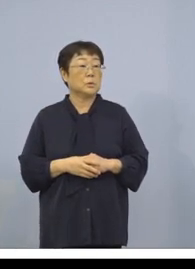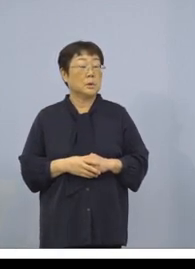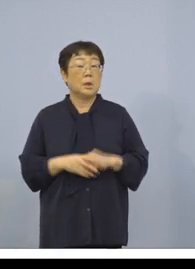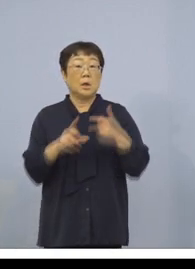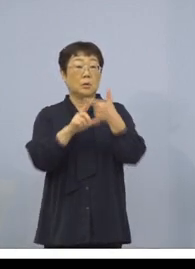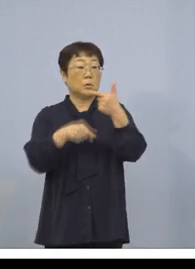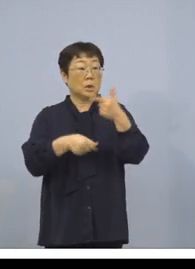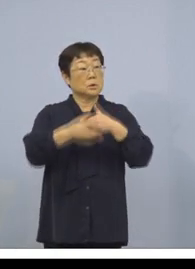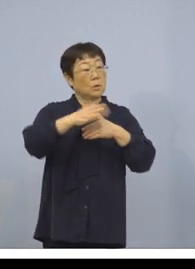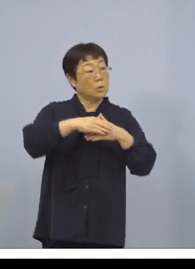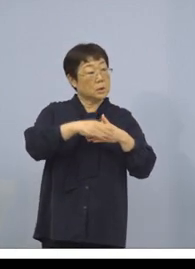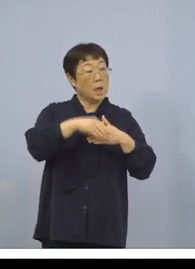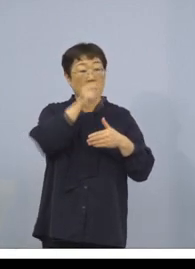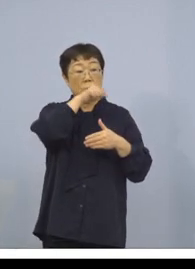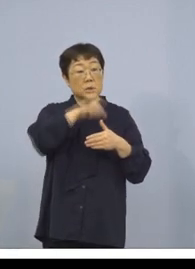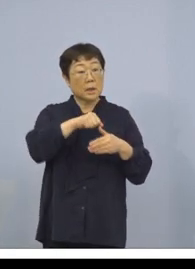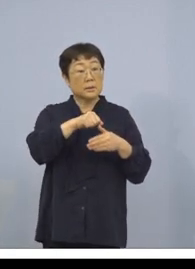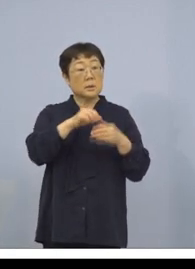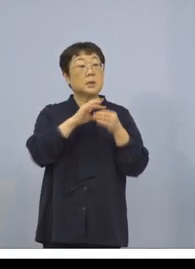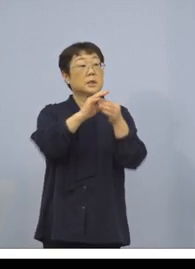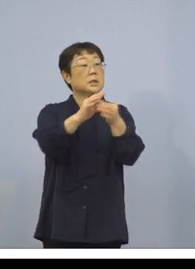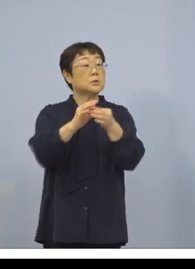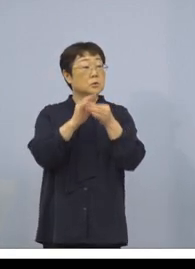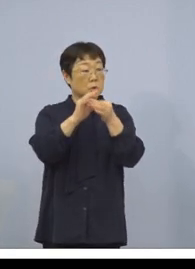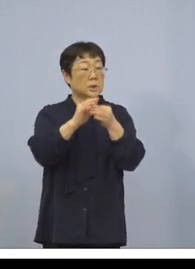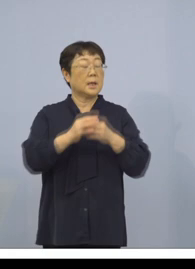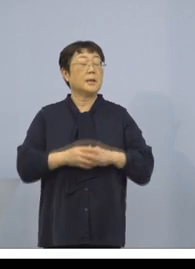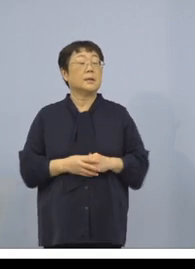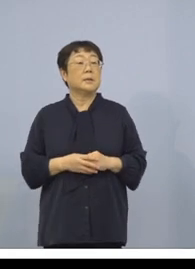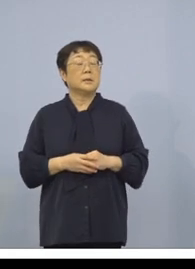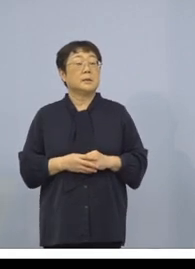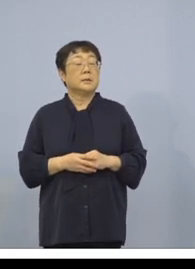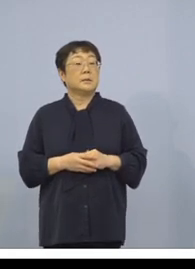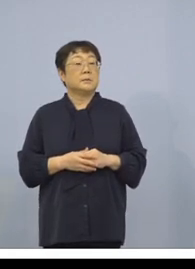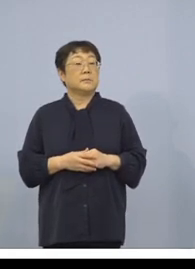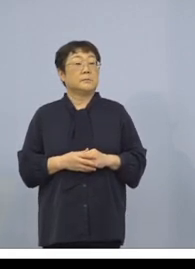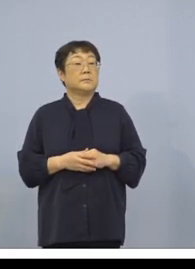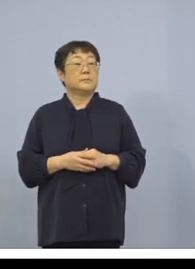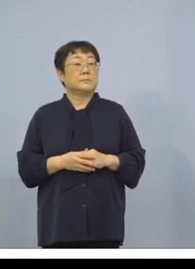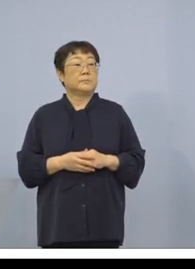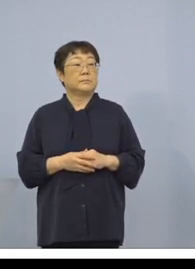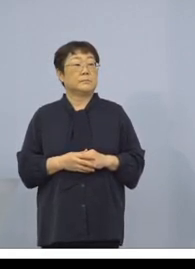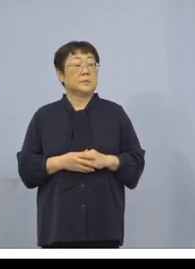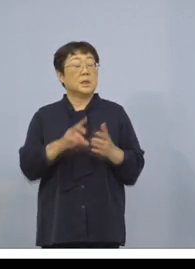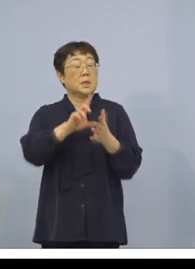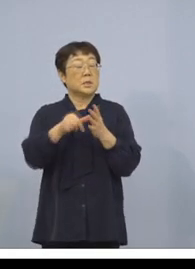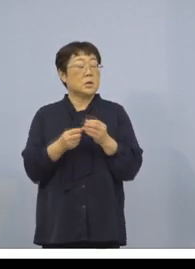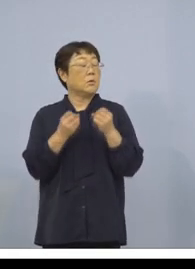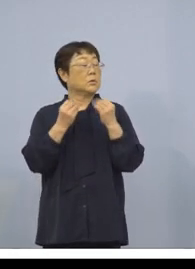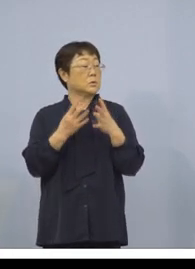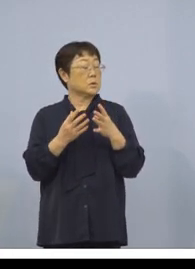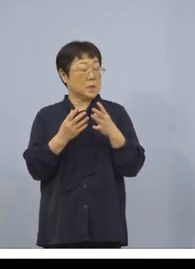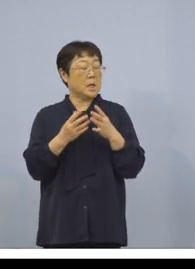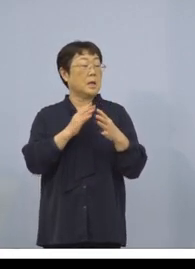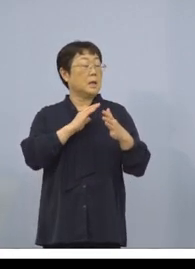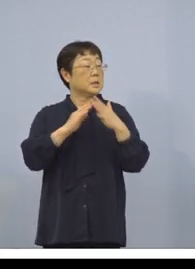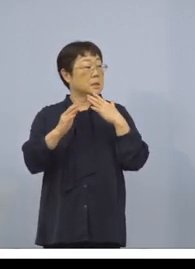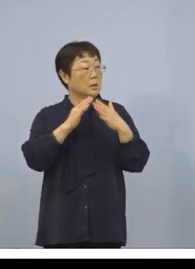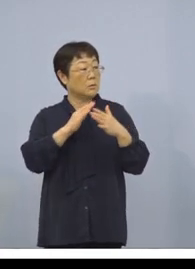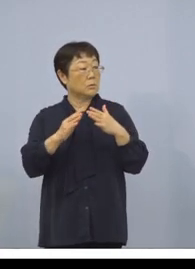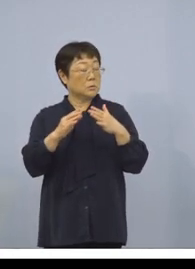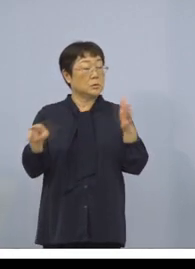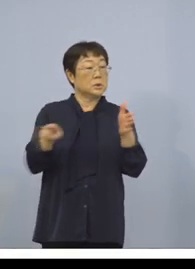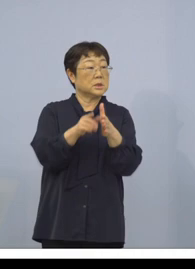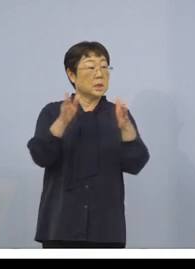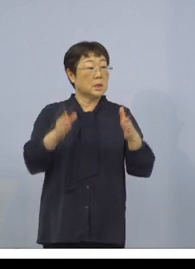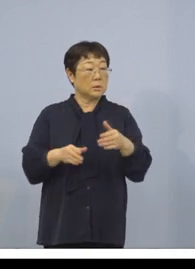6月予算にももちろん引き続いてですね、地方創生戦国時代を勝ち抜くための